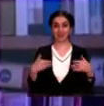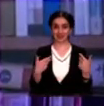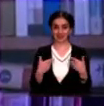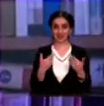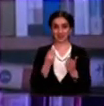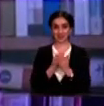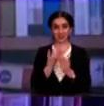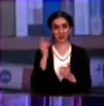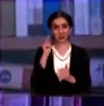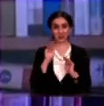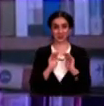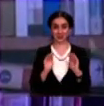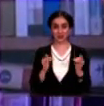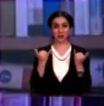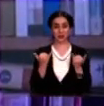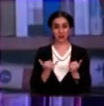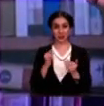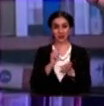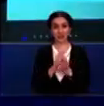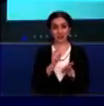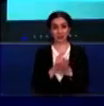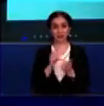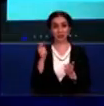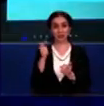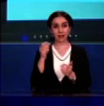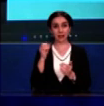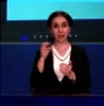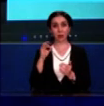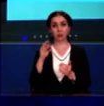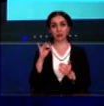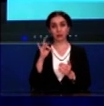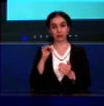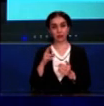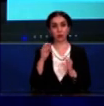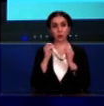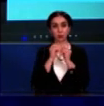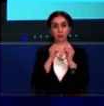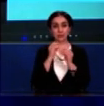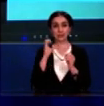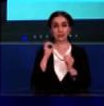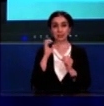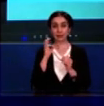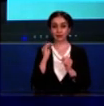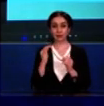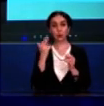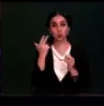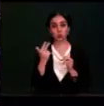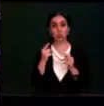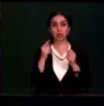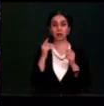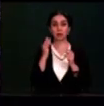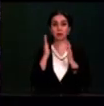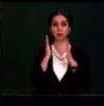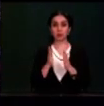Assalomu alaykum, aziz o'quvchilar. Bugungi darsimiz geometriya 10-sinf. Mavzu uch perpendikularlar haqida